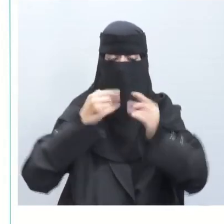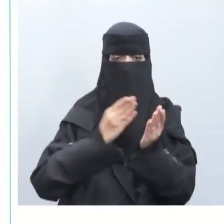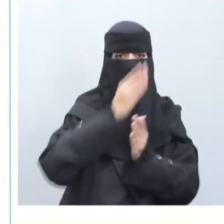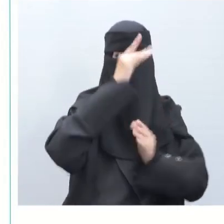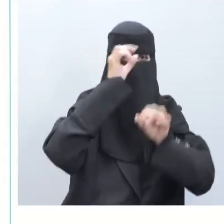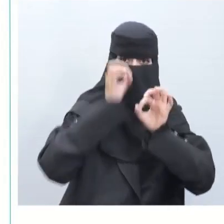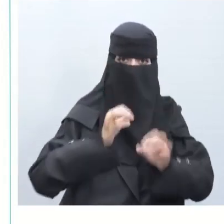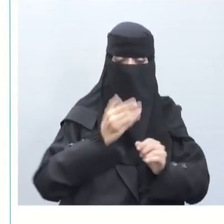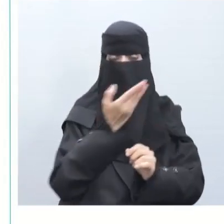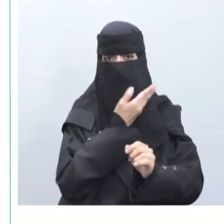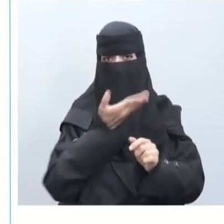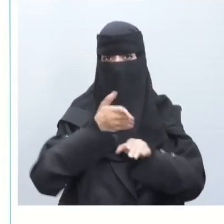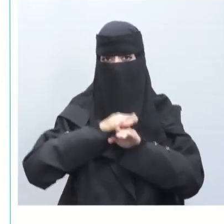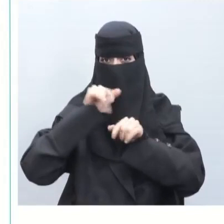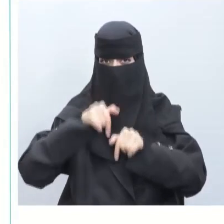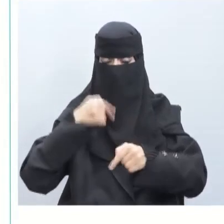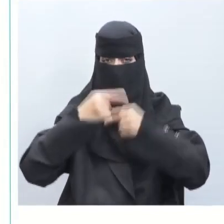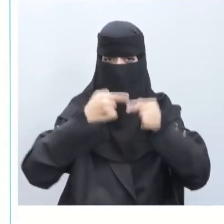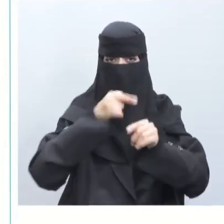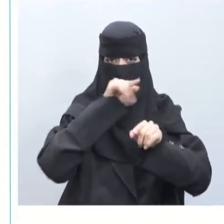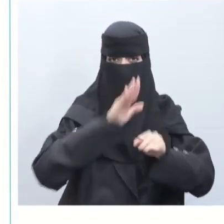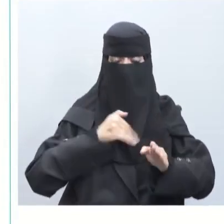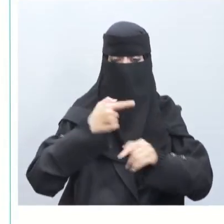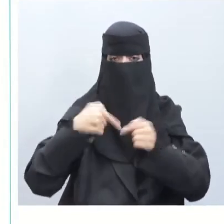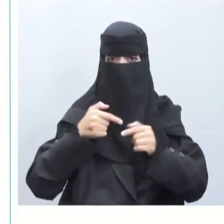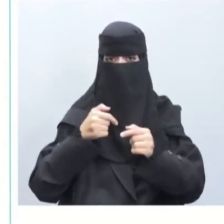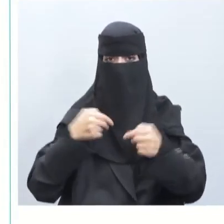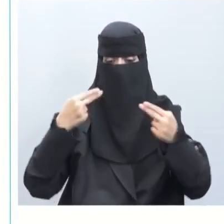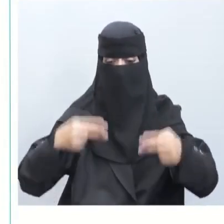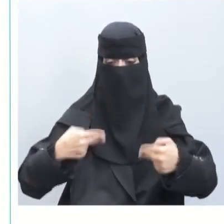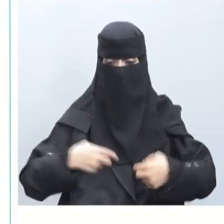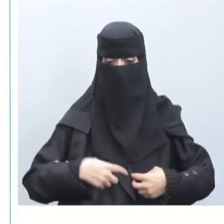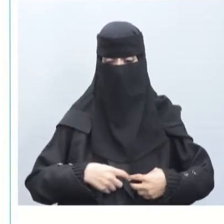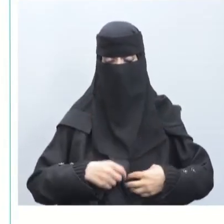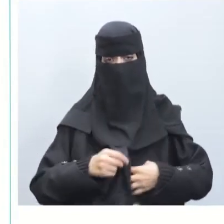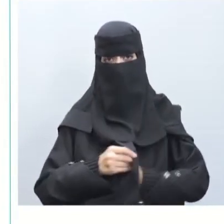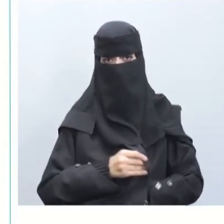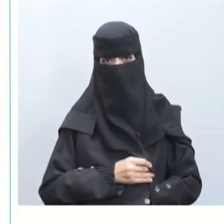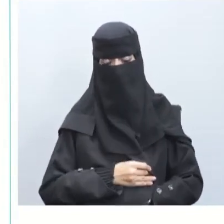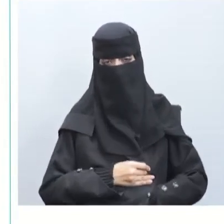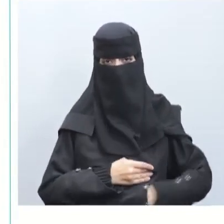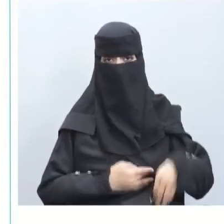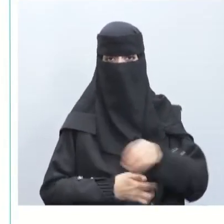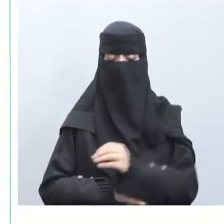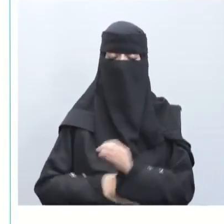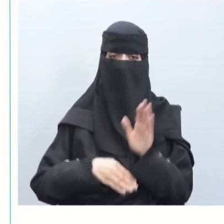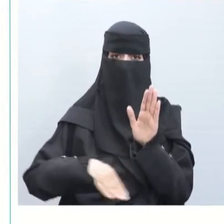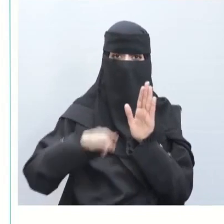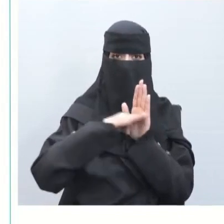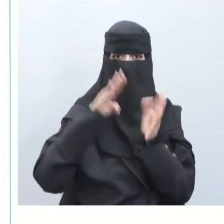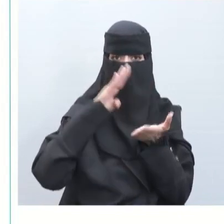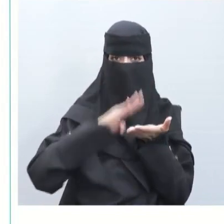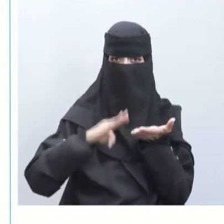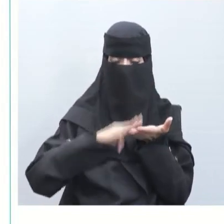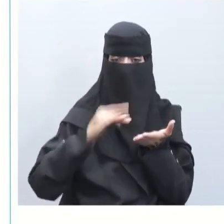وهو بالتاكيد مؤثر في استدامه الفعاليات مستوى المخاطره او